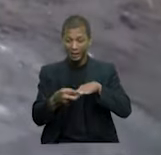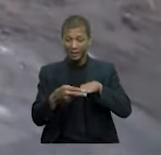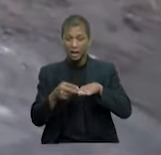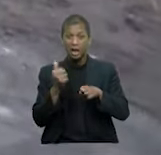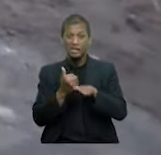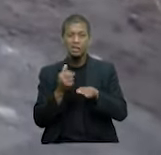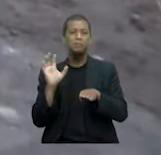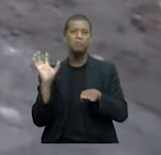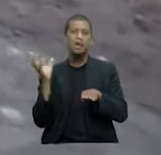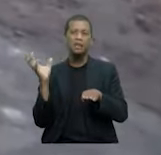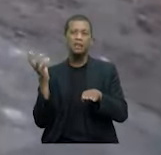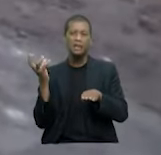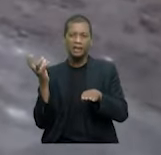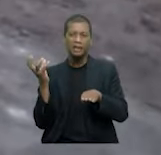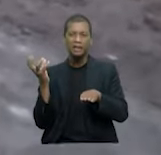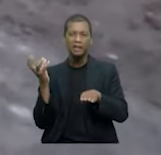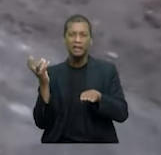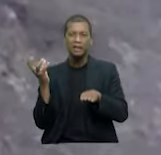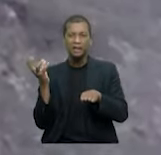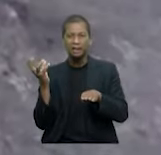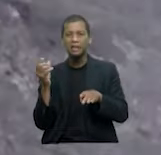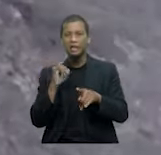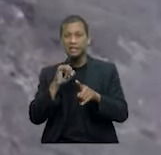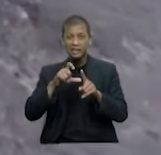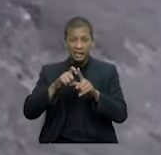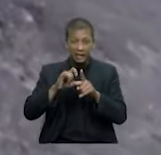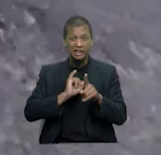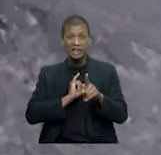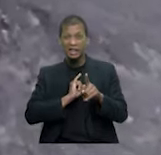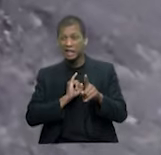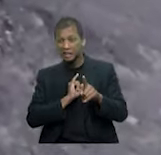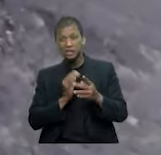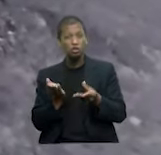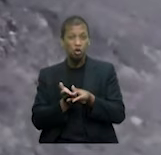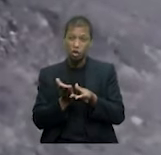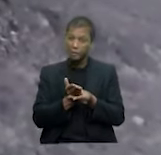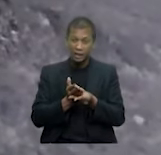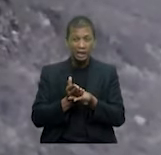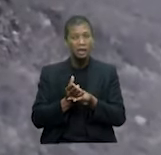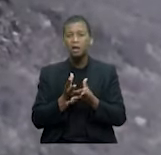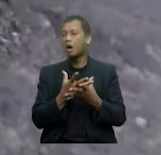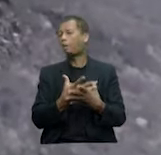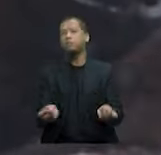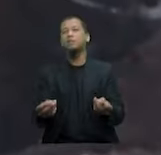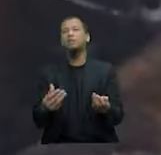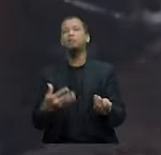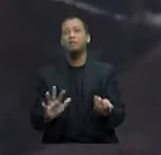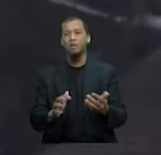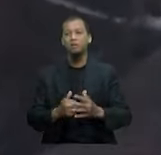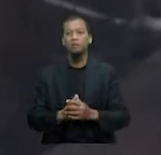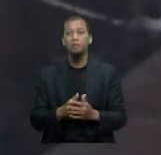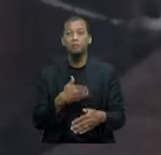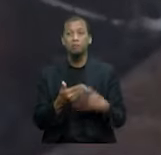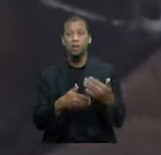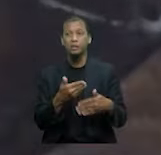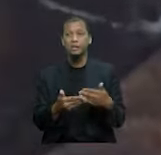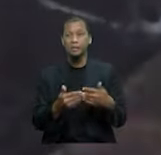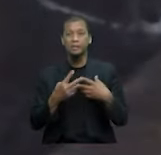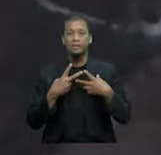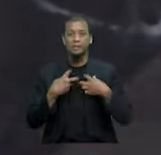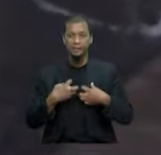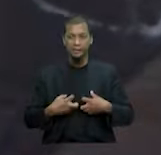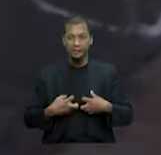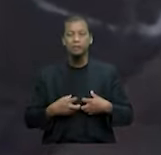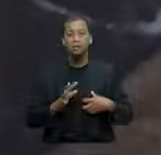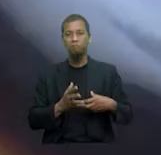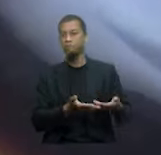ludes terbakar. Kedua korban dibawa ke RSUD Harjono Ponorogo untuk proses identifikasi. Kasus ini masih dalam